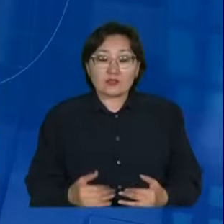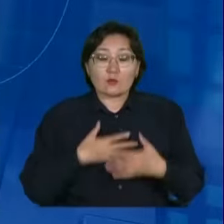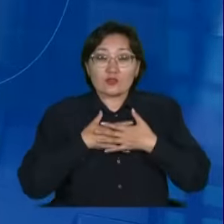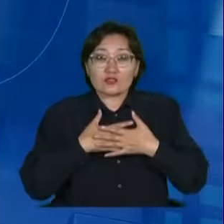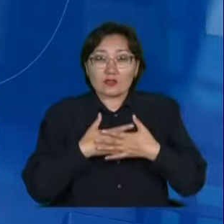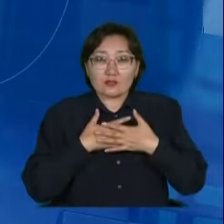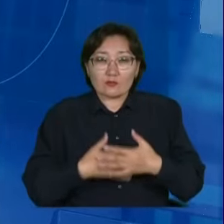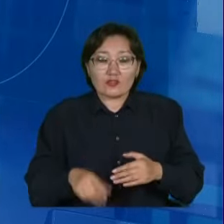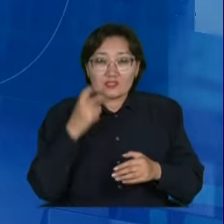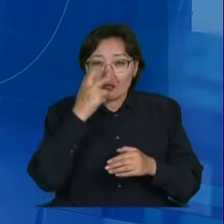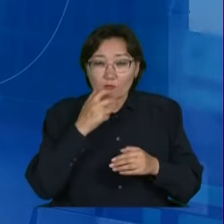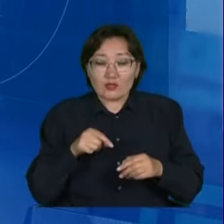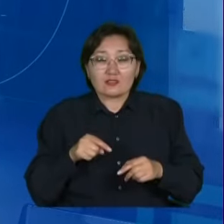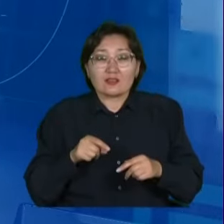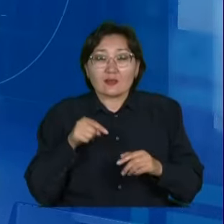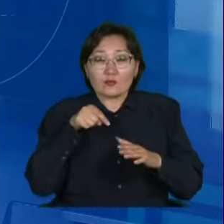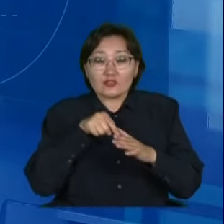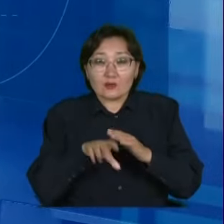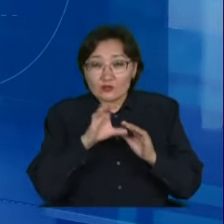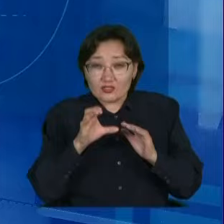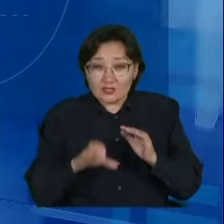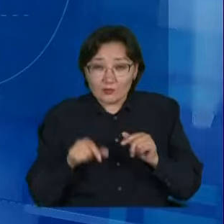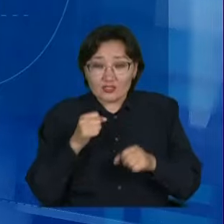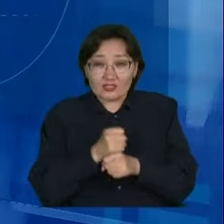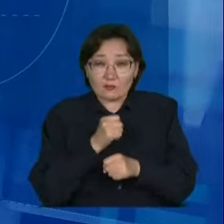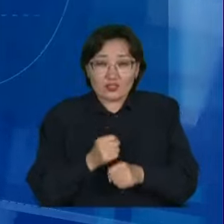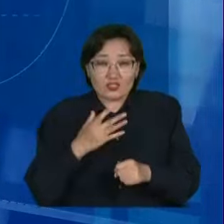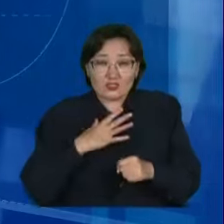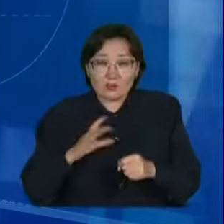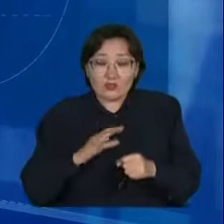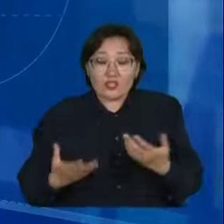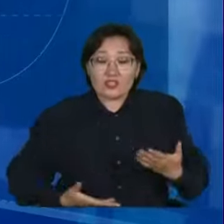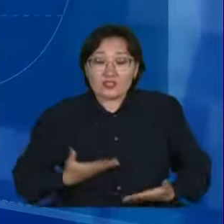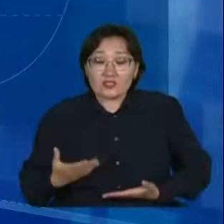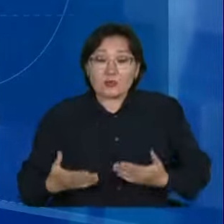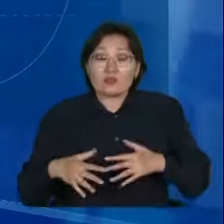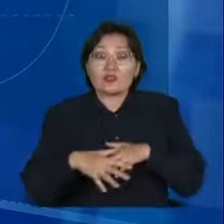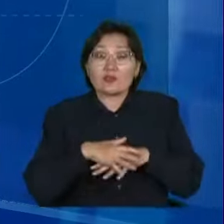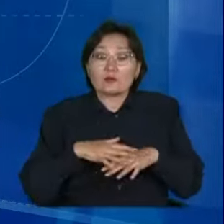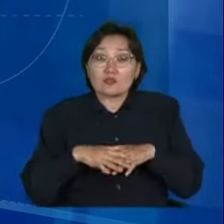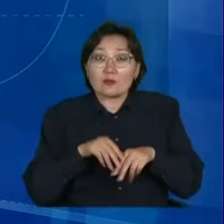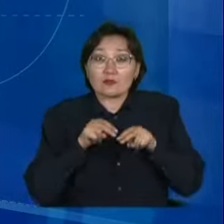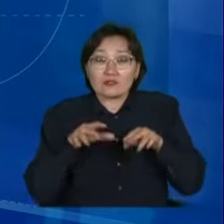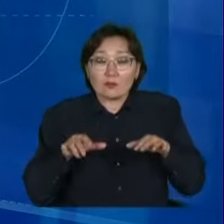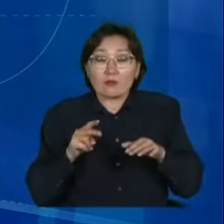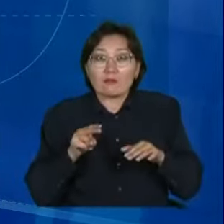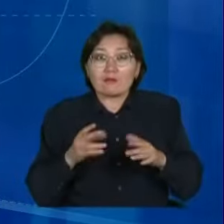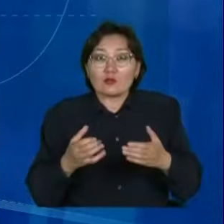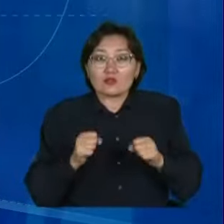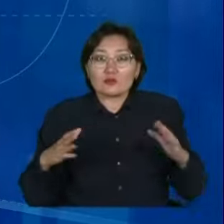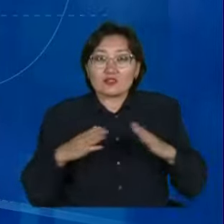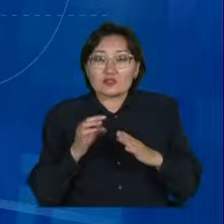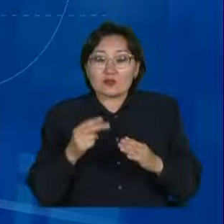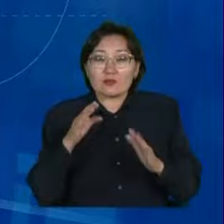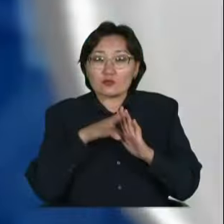Задыхаются от нечистот. Едкий запах канализационных стоков сделал невыносимой жизнь жителей Петропавловска, получивших жилье по соцпрограмме. Кто